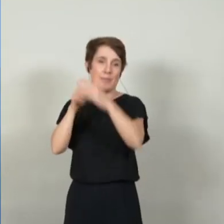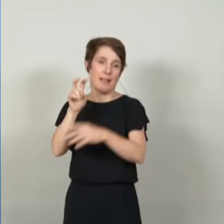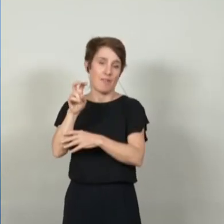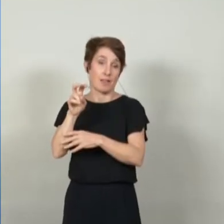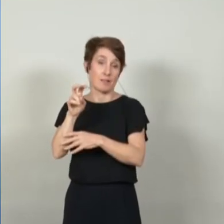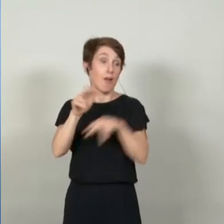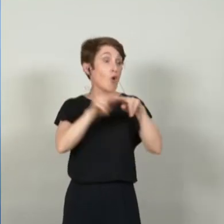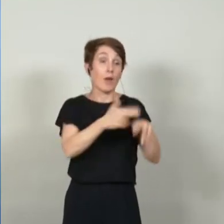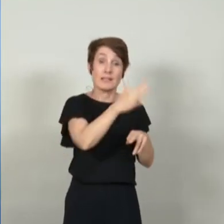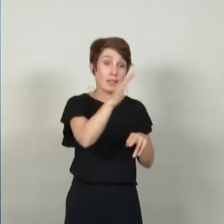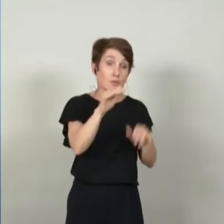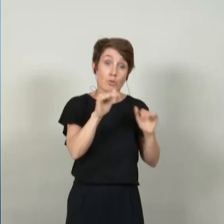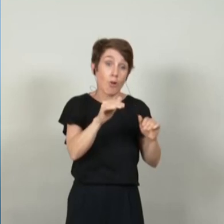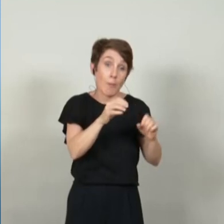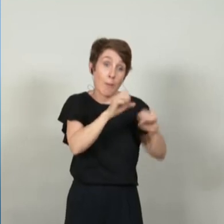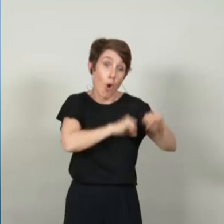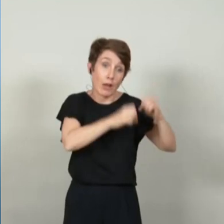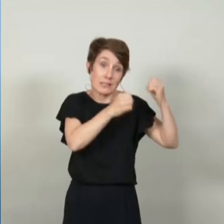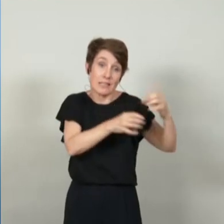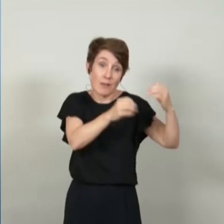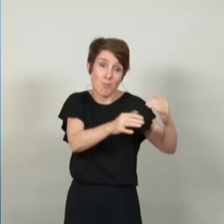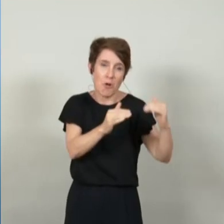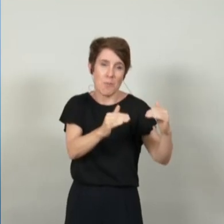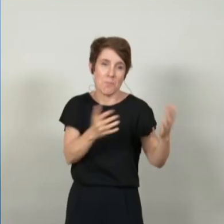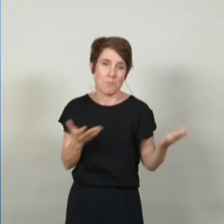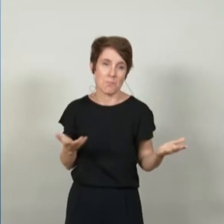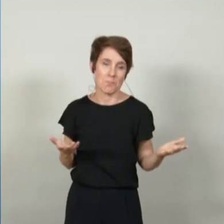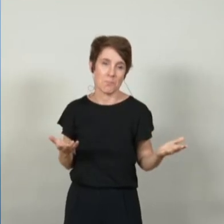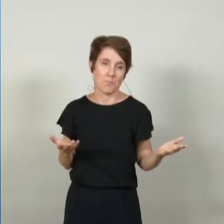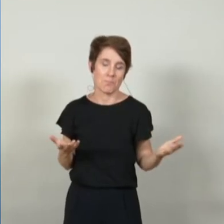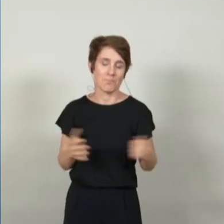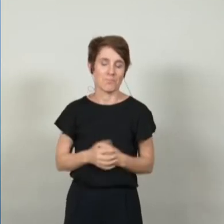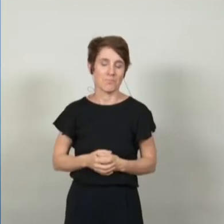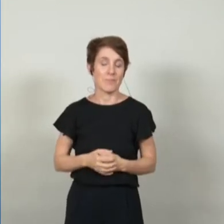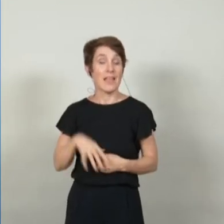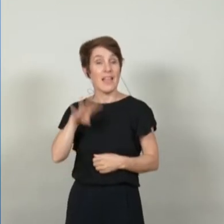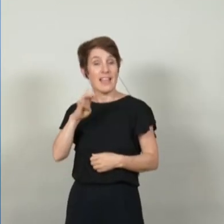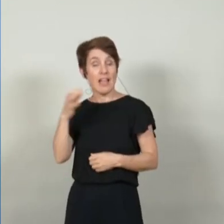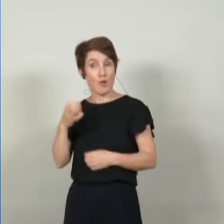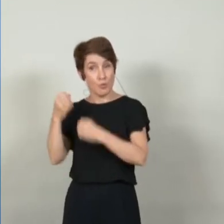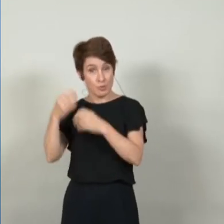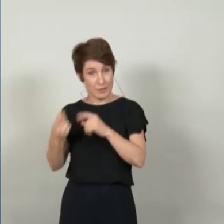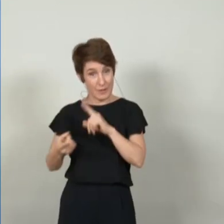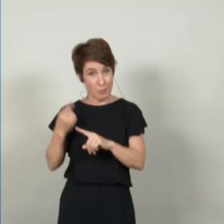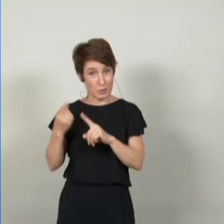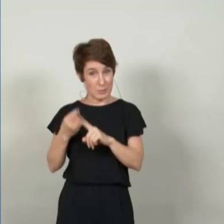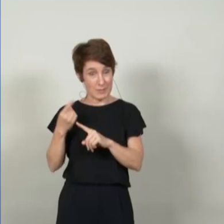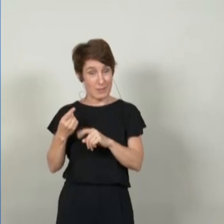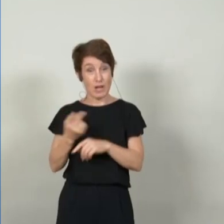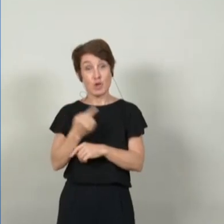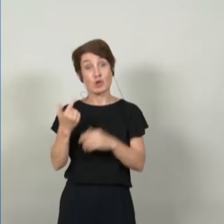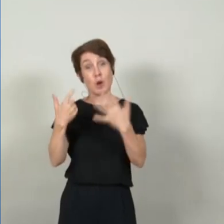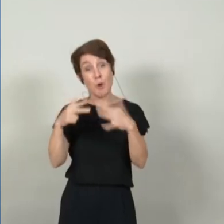toute façon lieu qui plus est c'est 40% d'événements spécifiques non réuni que 18% des participants